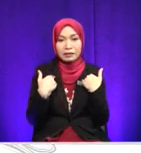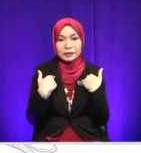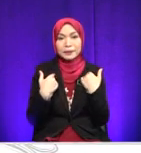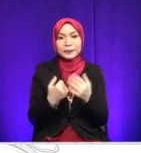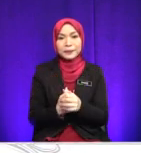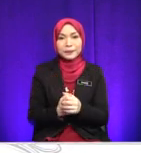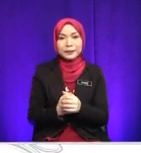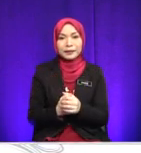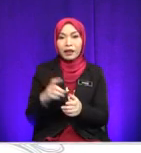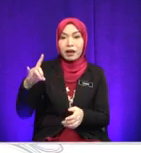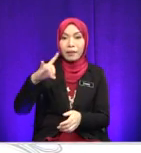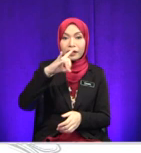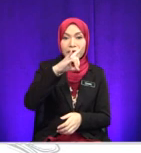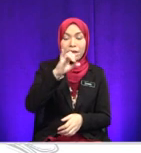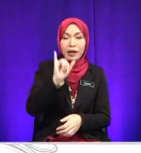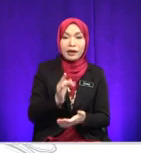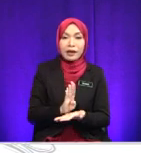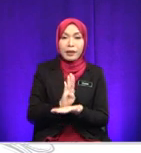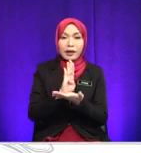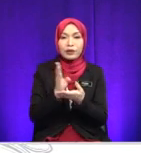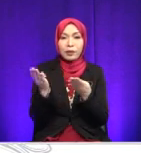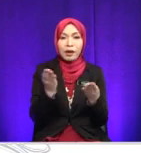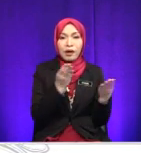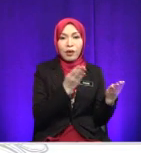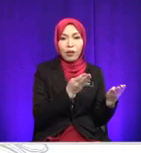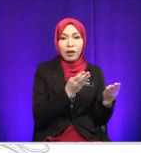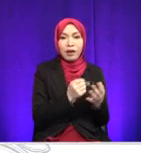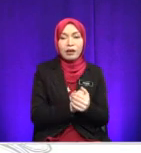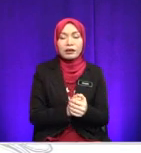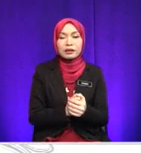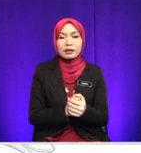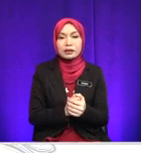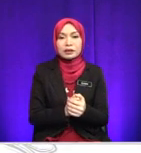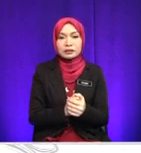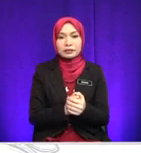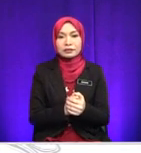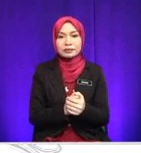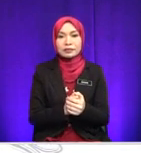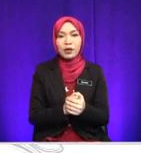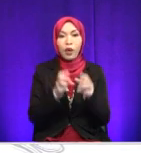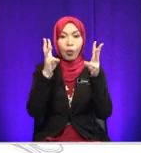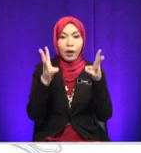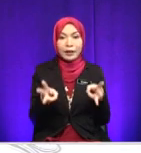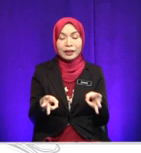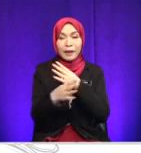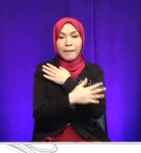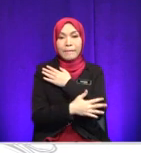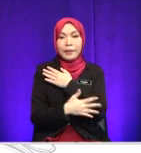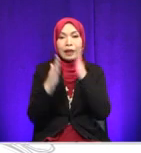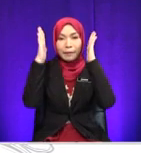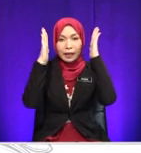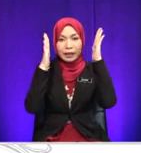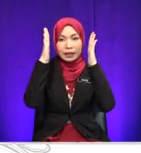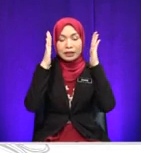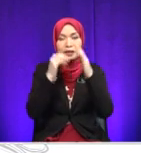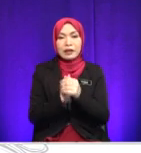membawa 344 orang rakyat Malaysia yang terkandas di Chennai telah tiba di lapangan terbang antarabangsa Kuala